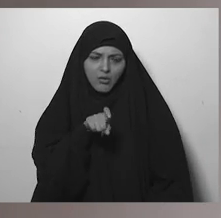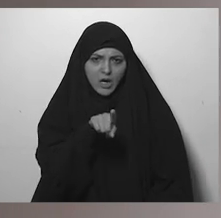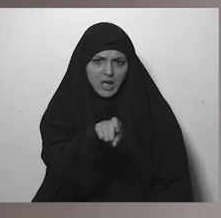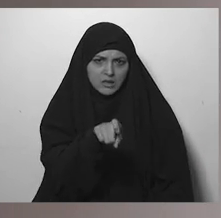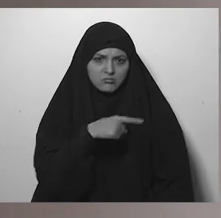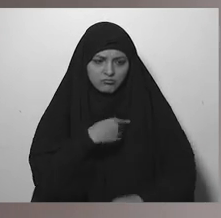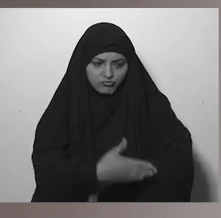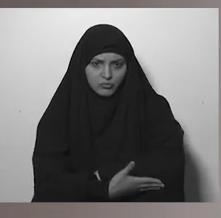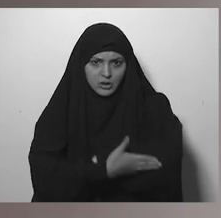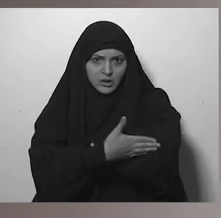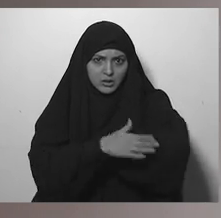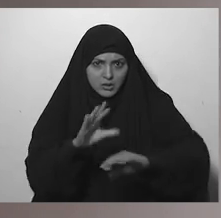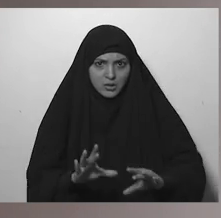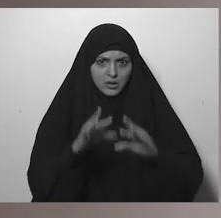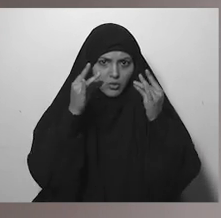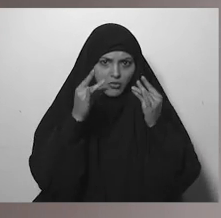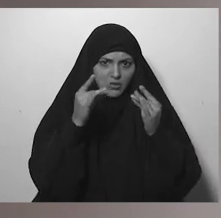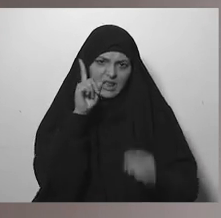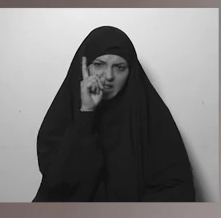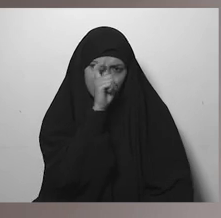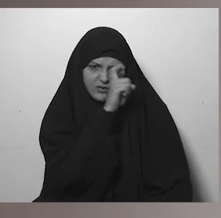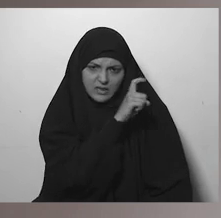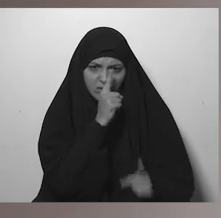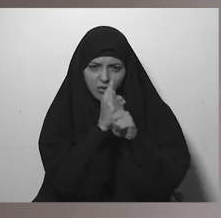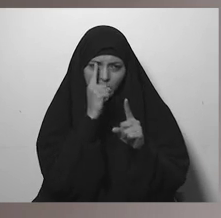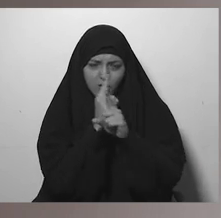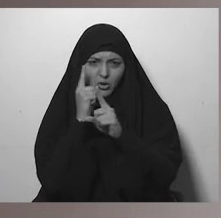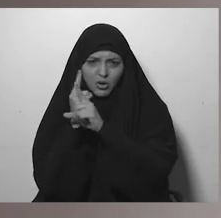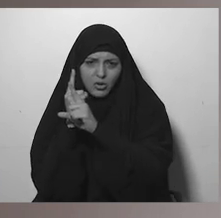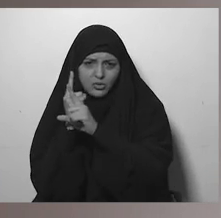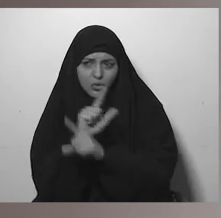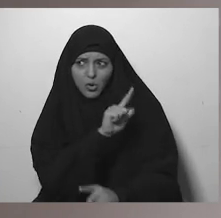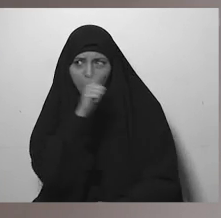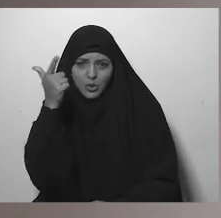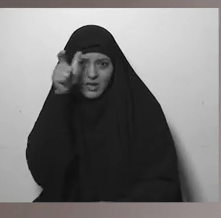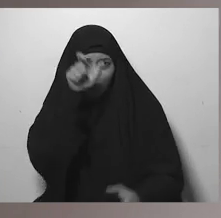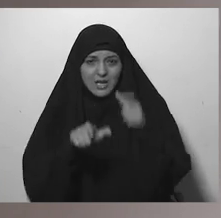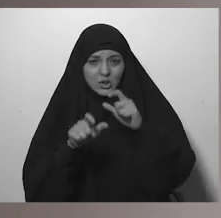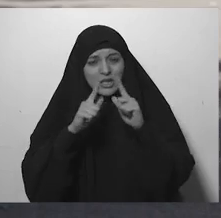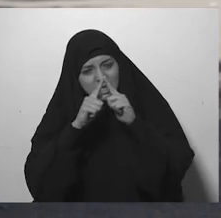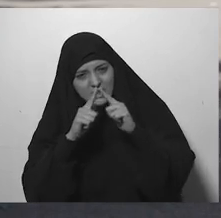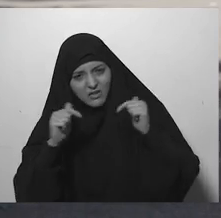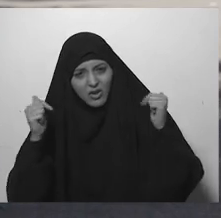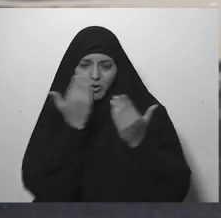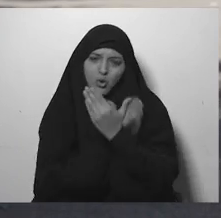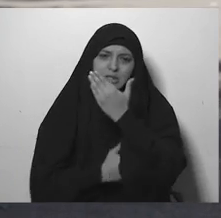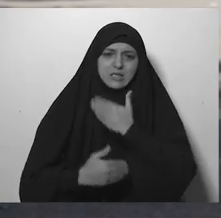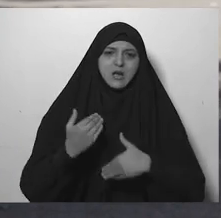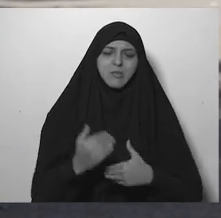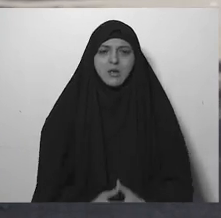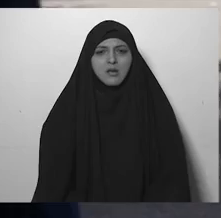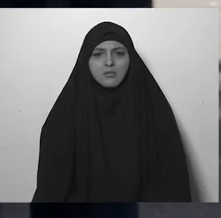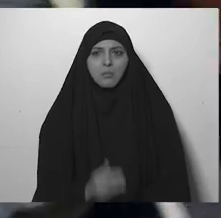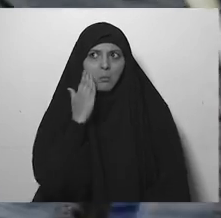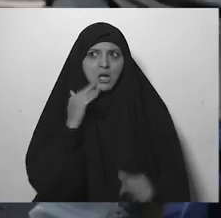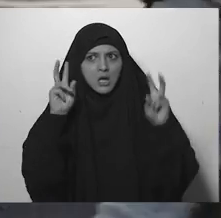enquête m'a aidé à découvrir les difficultés qu'ils rencontrent, les autres gens qui portent des